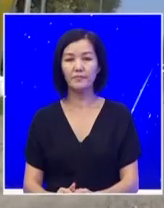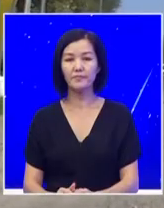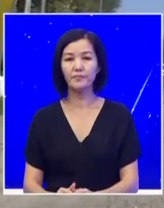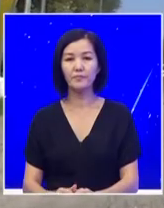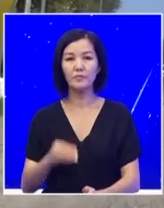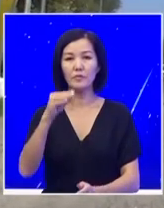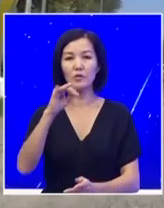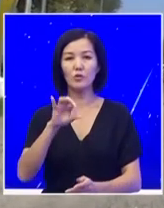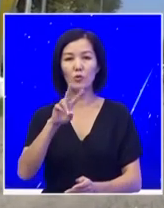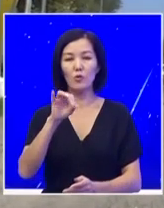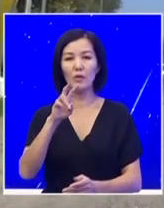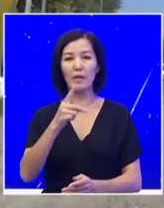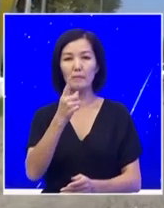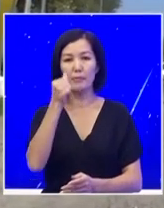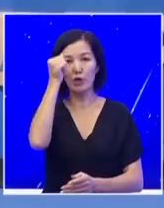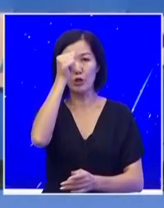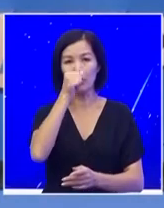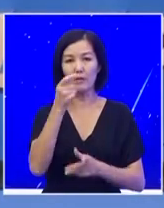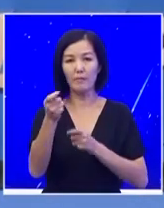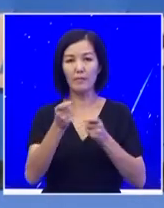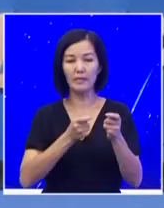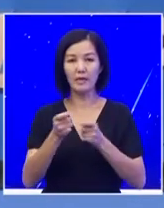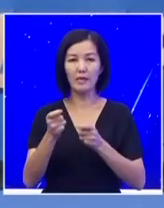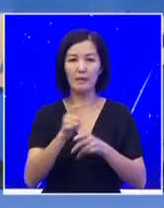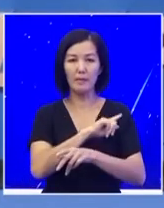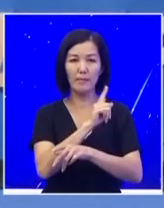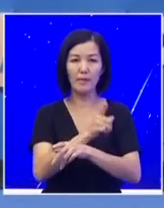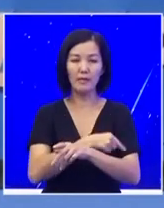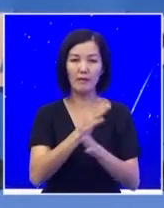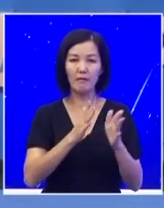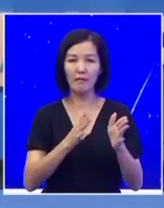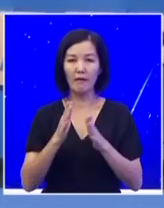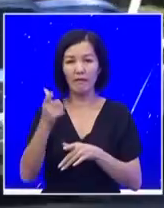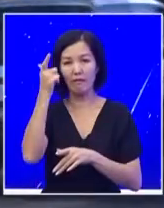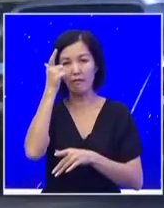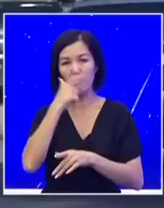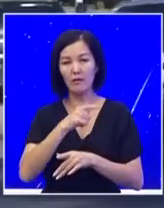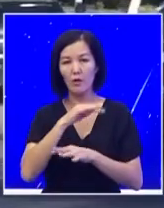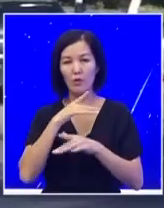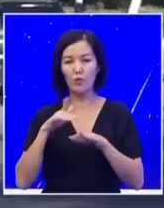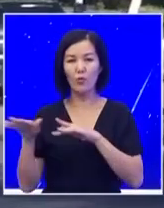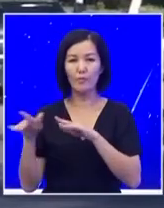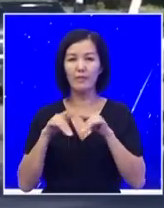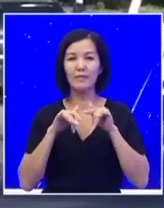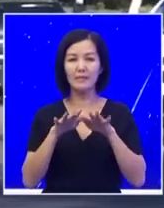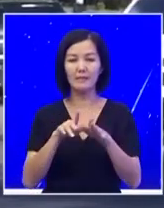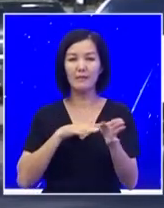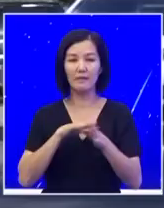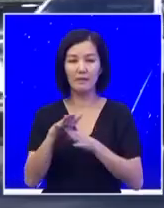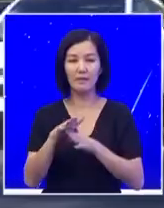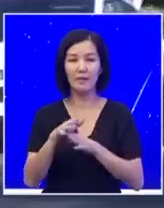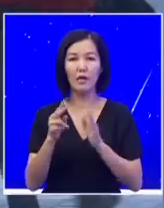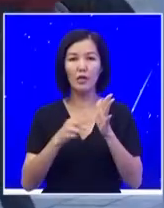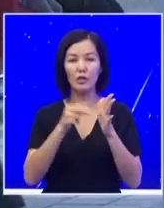Жолан Омаров Талғар ауданын небәрі бір жыл басқарды. Батылда тиянақты азамат аз уақытта көп ұстандырды. Былтырғысын айтпағанда, биылғы жеті